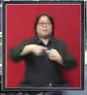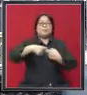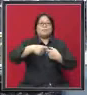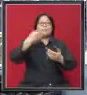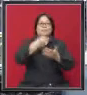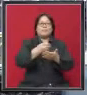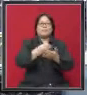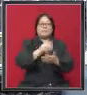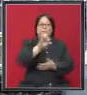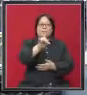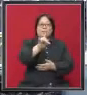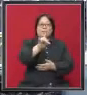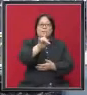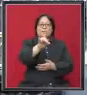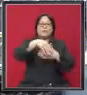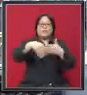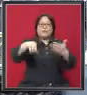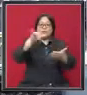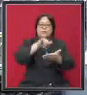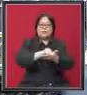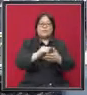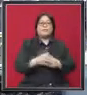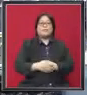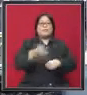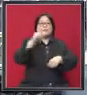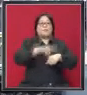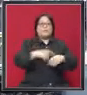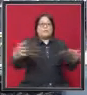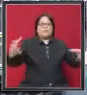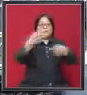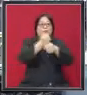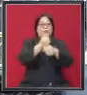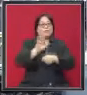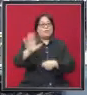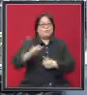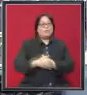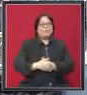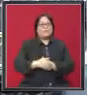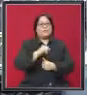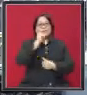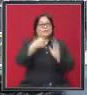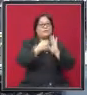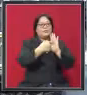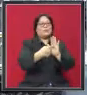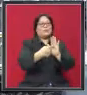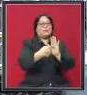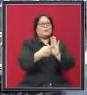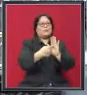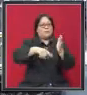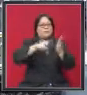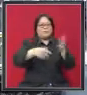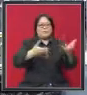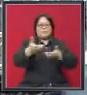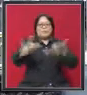berkenaan peruntukan 800 juta ringgit tersebut semasa penggulungan beliau, tidak